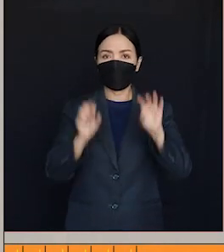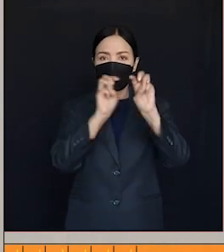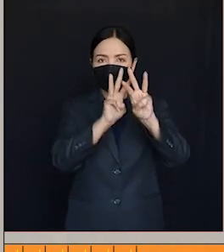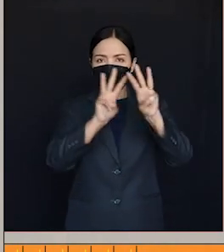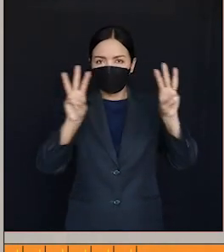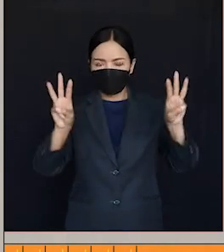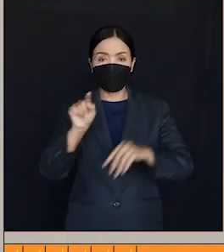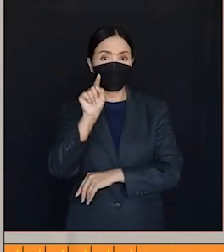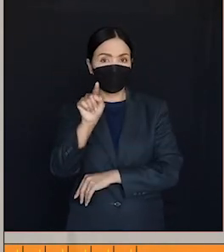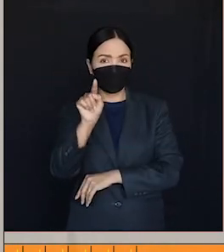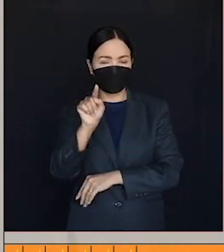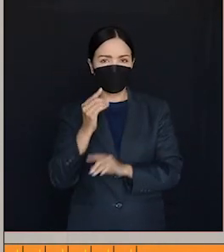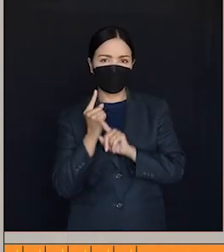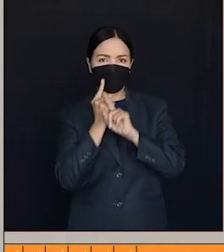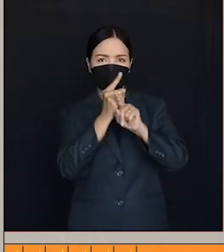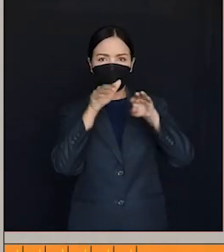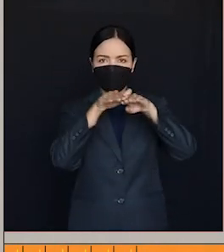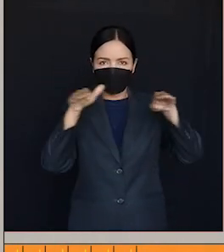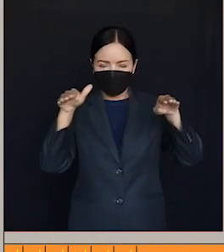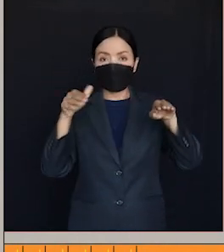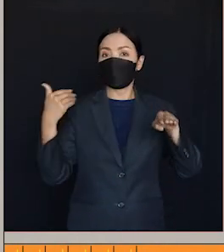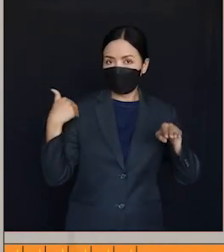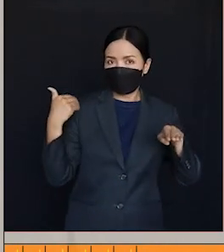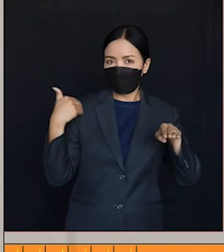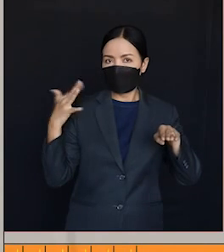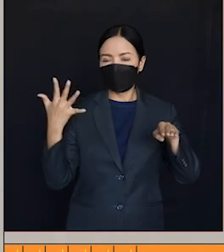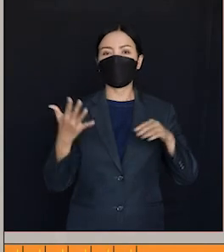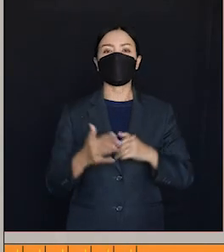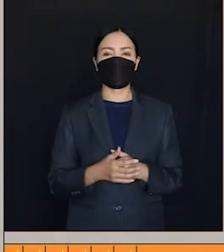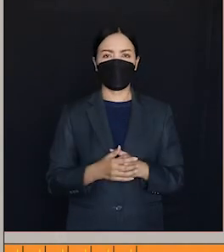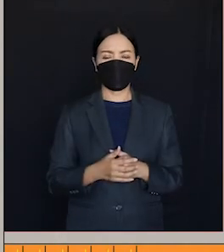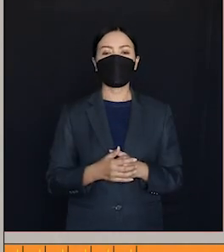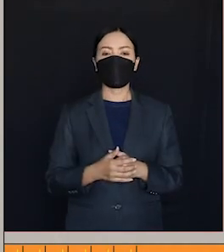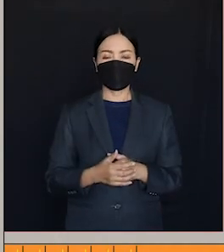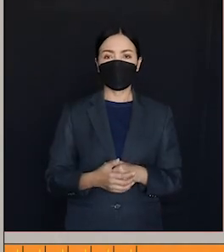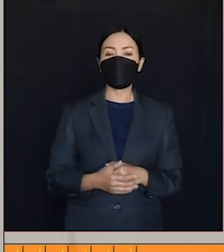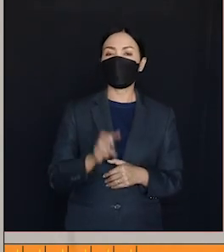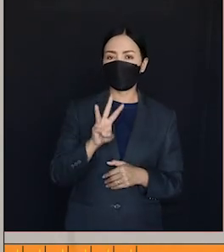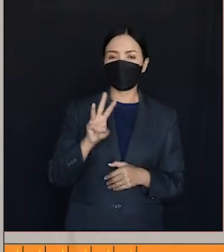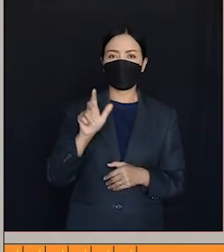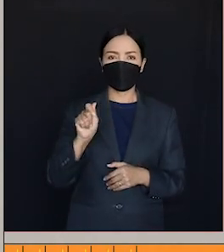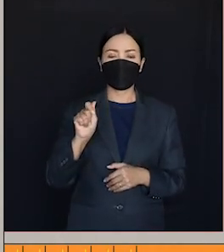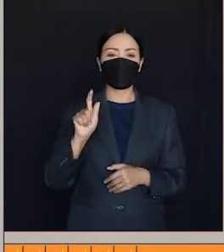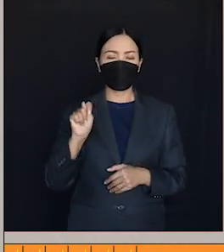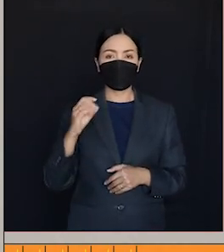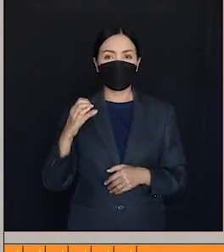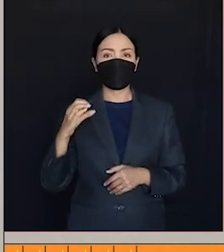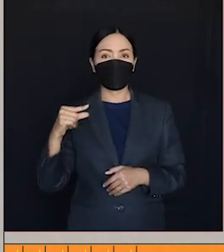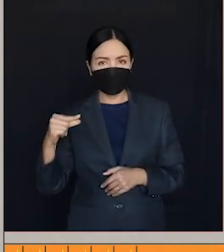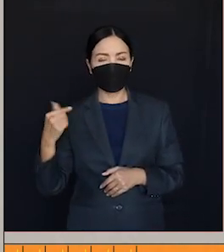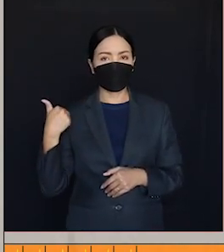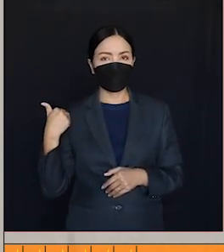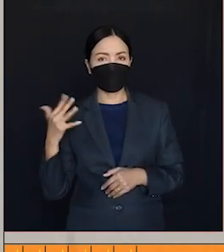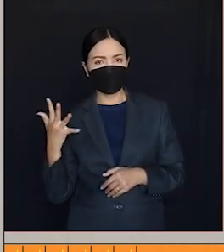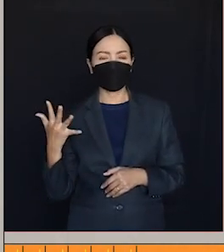ดังกล่าวเนี่ยเป็นไปตามมาตรฐานอย่างที่อาจารย์ได้เล่าไว้นะครับเป็นไปตามมาตรฐาน WCAG หรือเปล่านะครับเพราะว่า